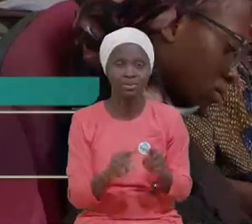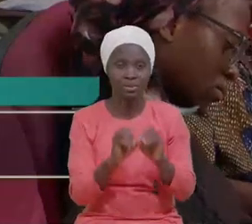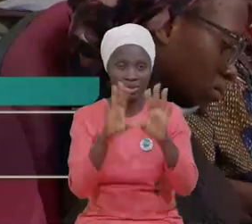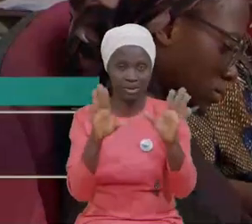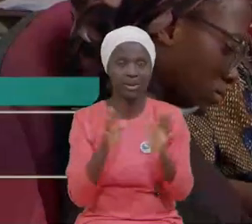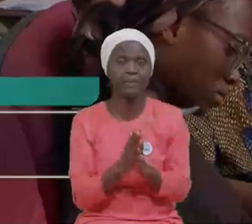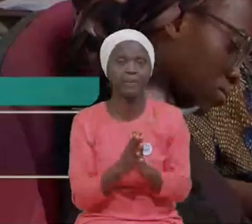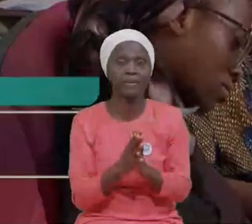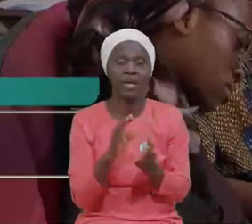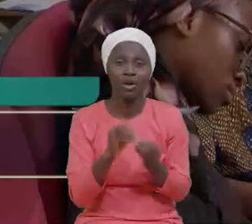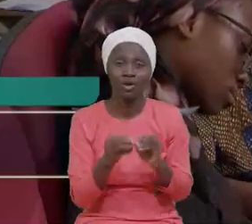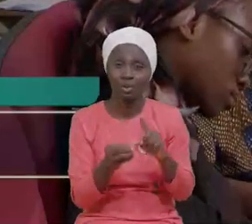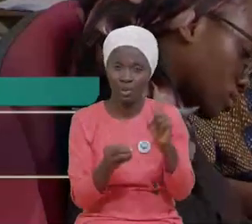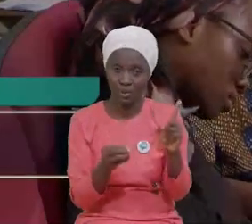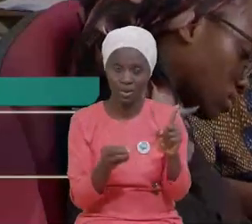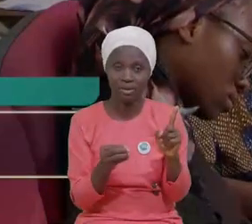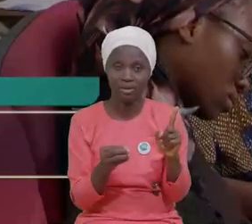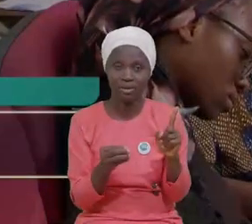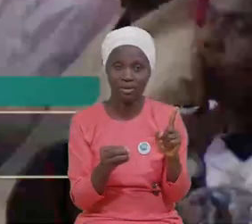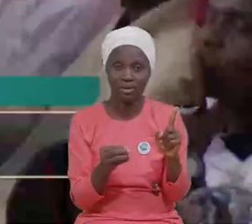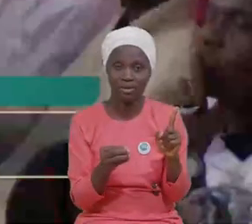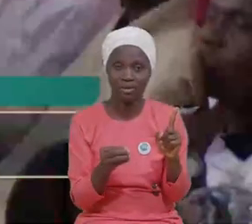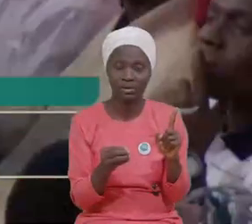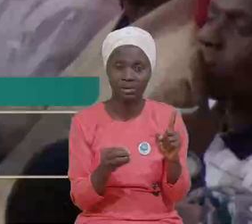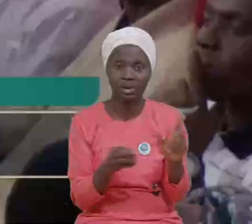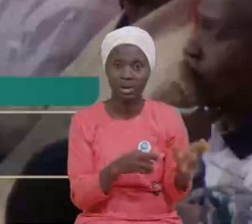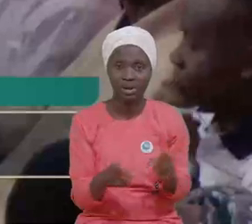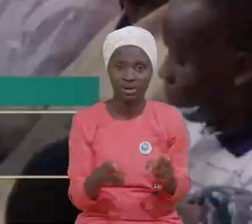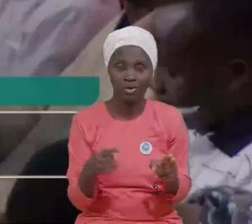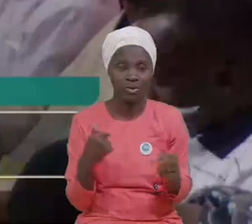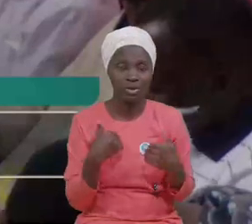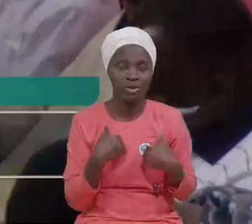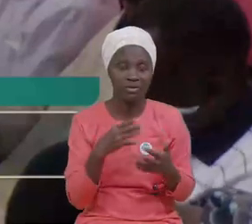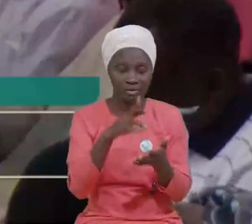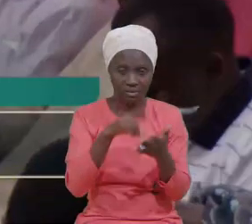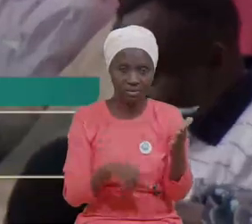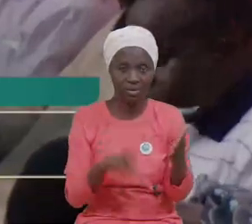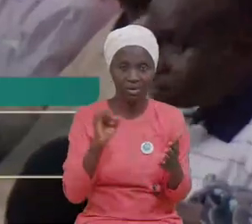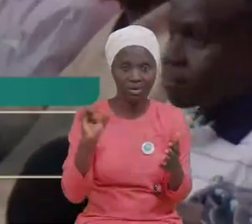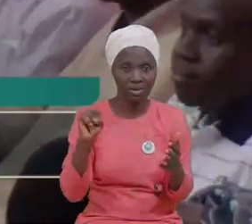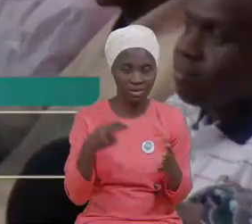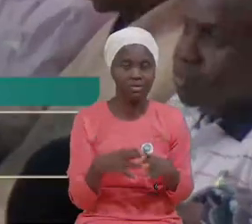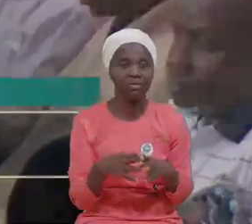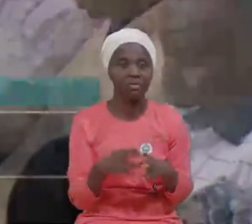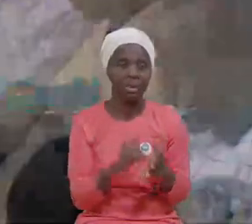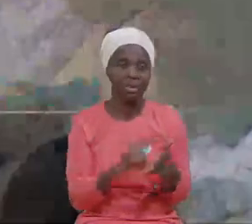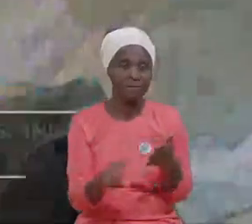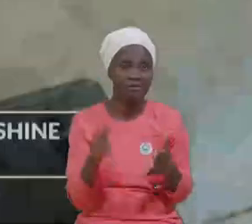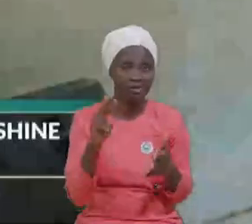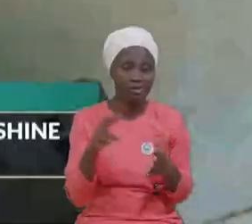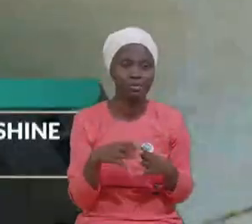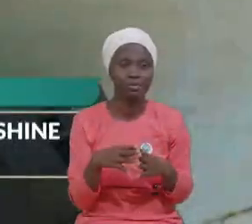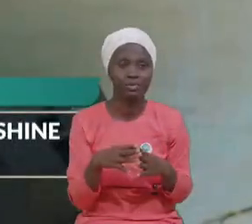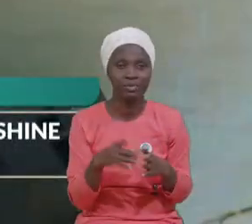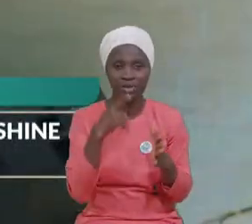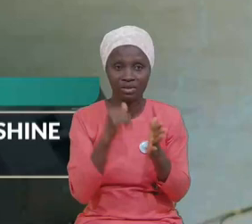briller. Premier point. Nous avons déjà lu Ésaïe. Voyons le verset 2 là-bas. Verset